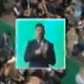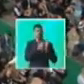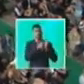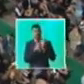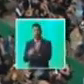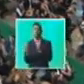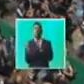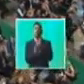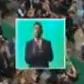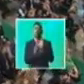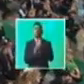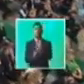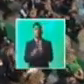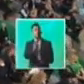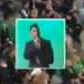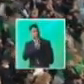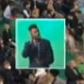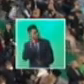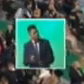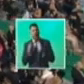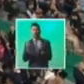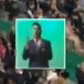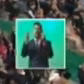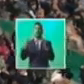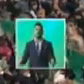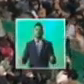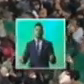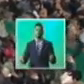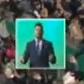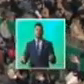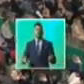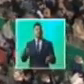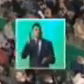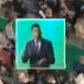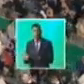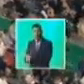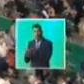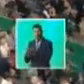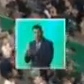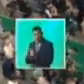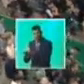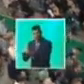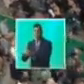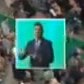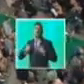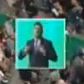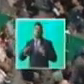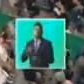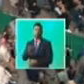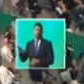αν δεν είναι είτε ο πρώτος, είτε ο δεύτερος, είτε ο τρίτος αρχηγός κόμματος? Καταρχήν, στις